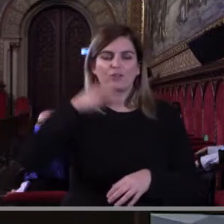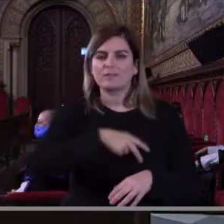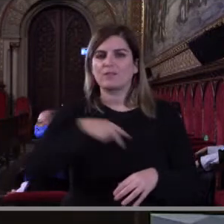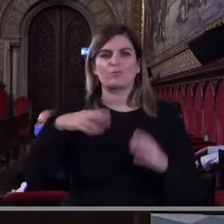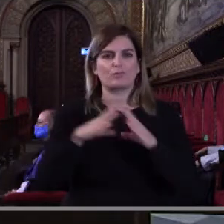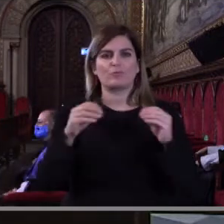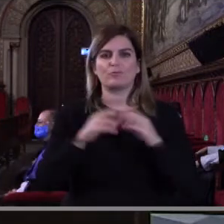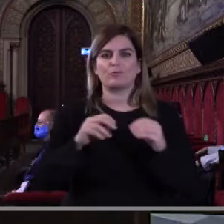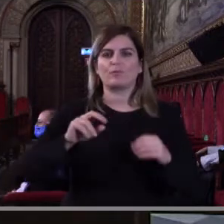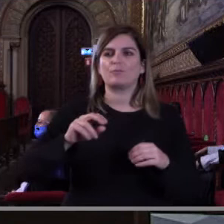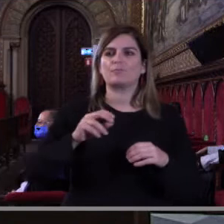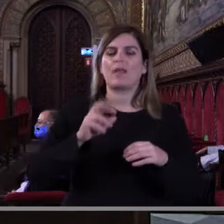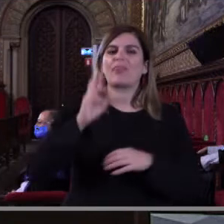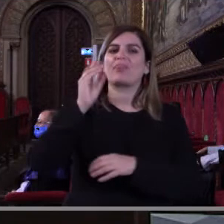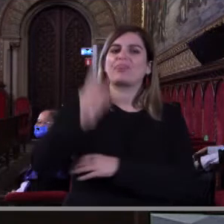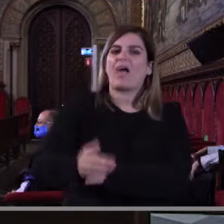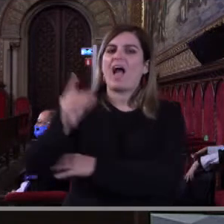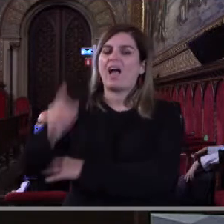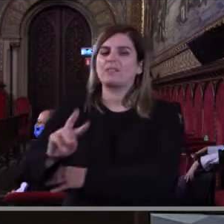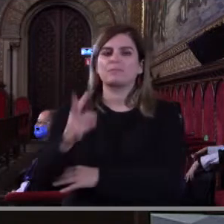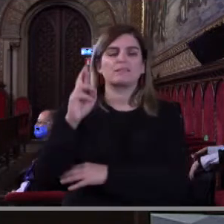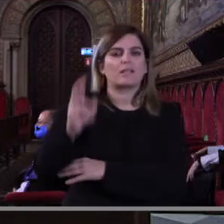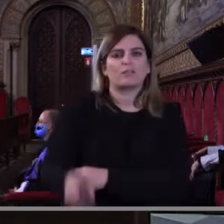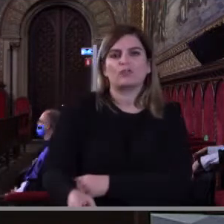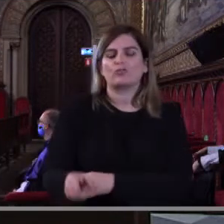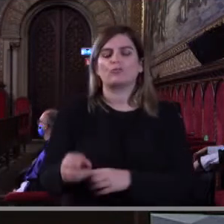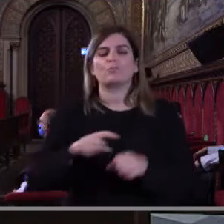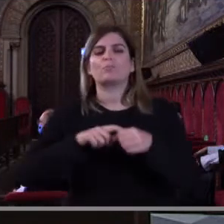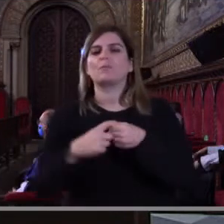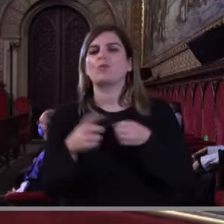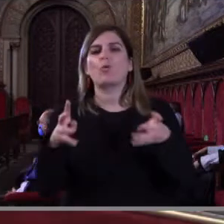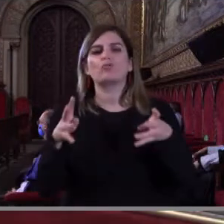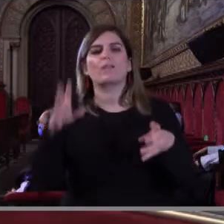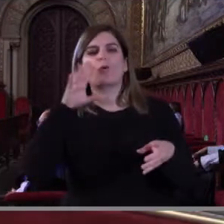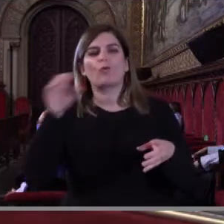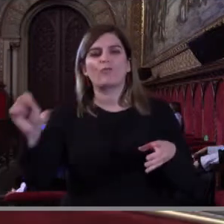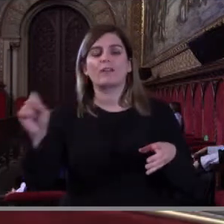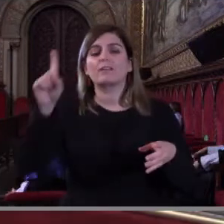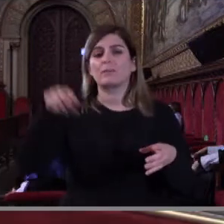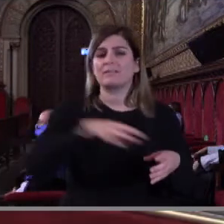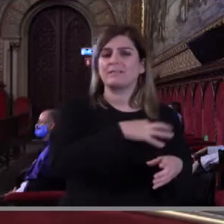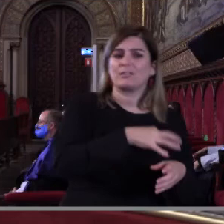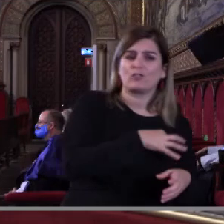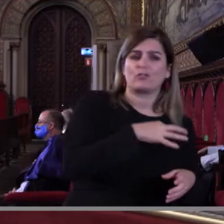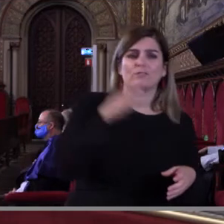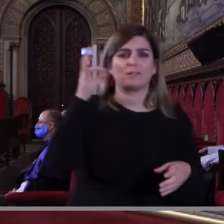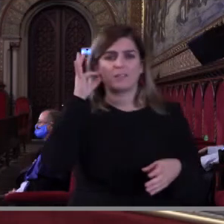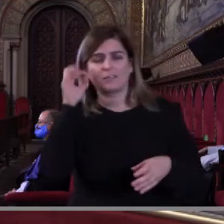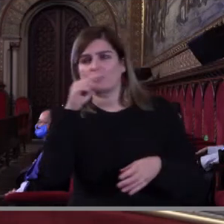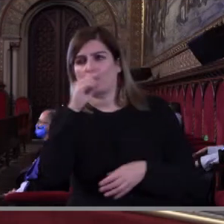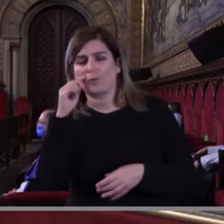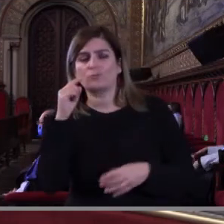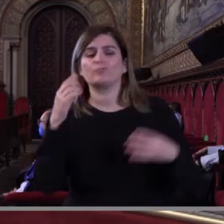degans, vicerrectors, membres del Consell de Govern de la UB, distingits senyores i senyors.